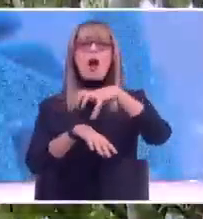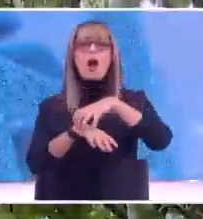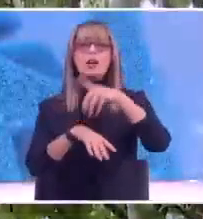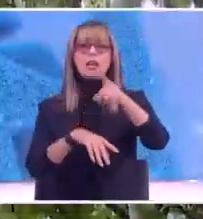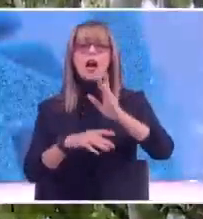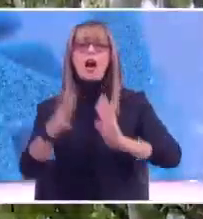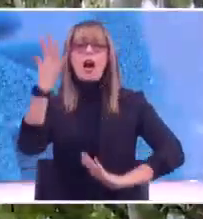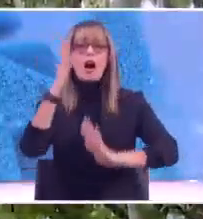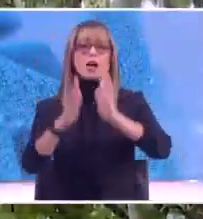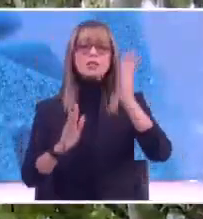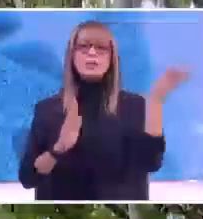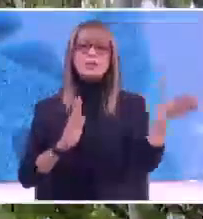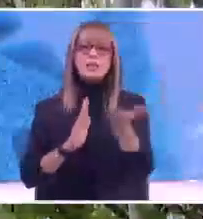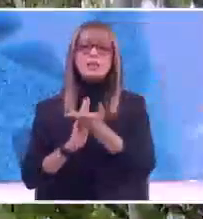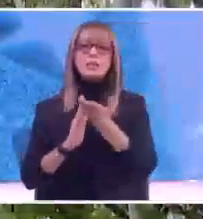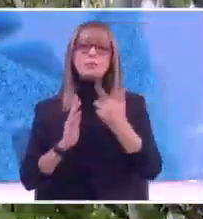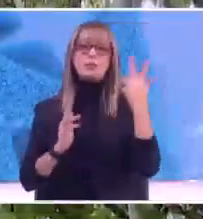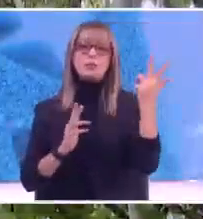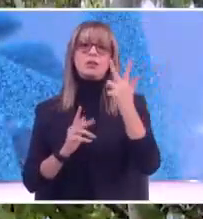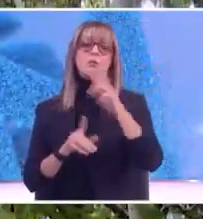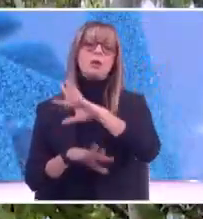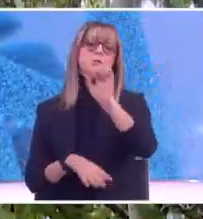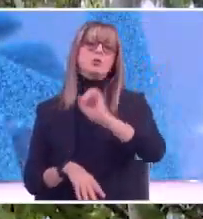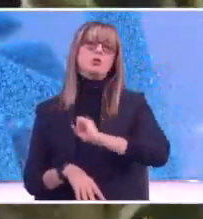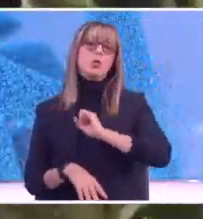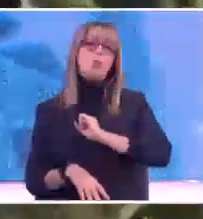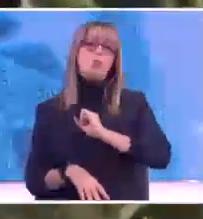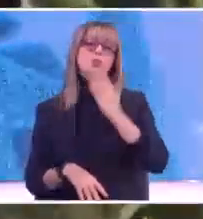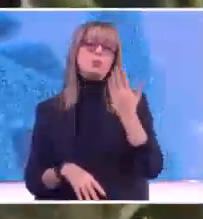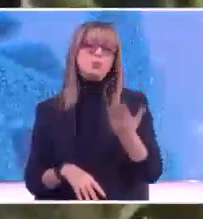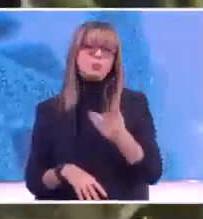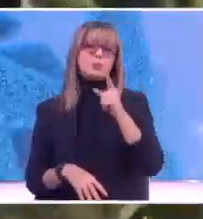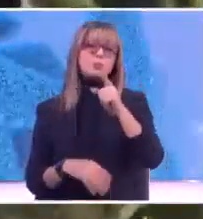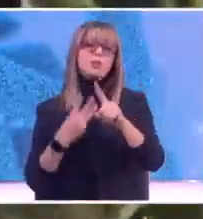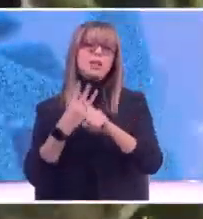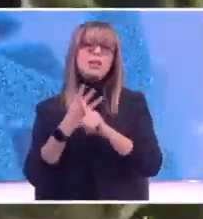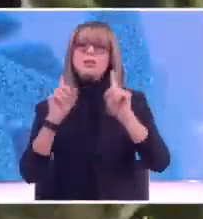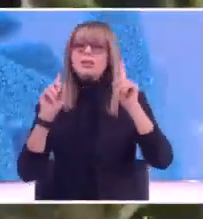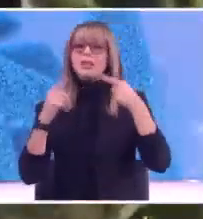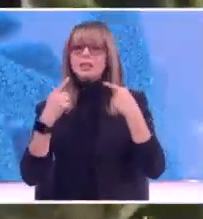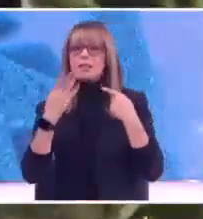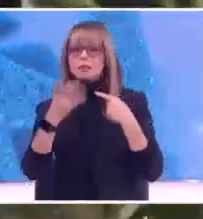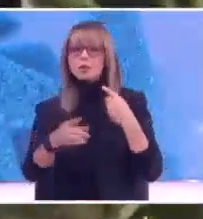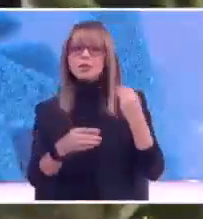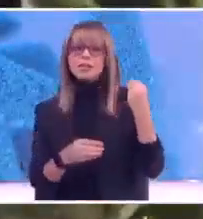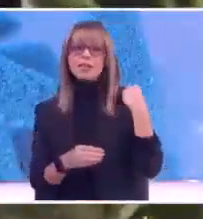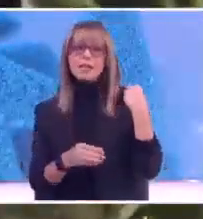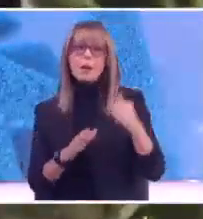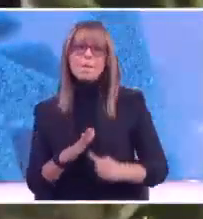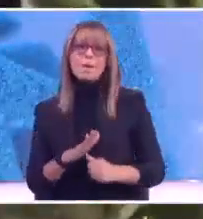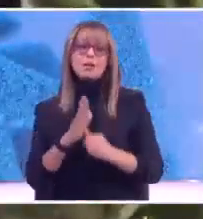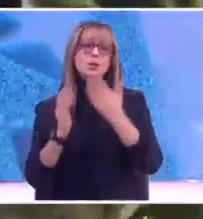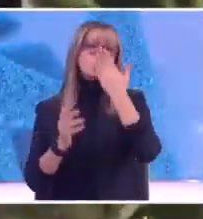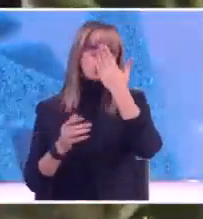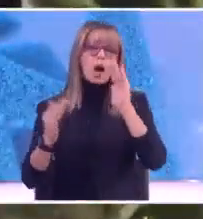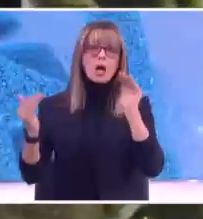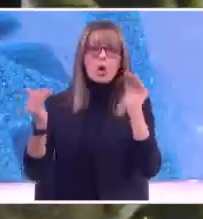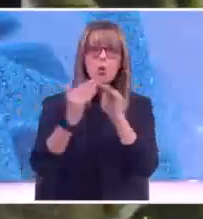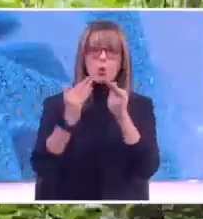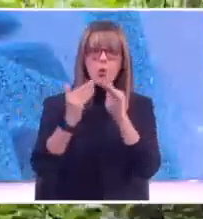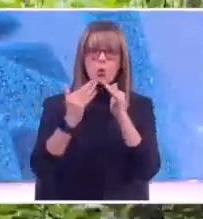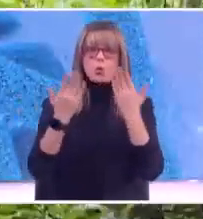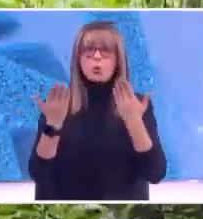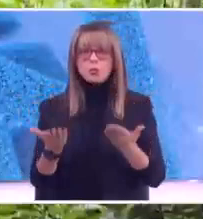ağaç kesiminin hızlanmasından endişe ediliyor. Ancak Endonezyalı yetkinler yeni başkentin doğaya uyumlu